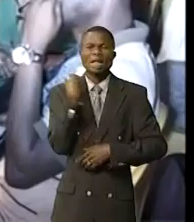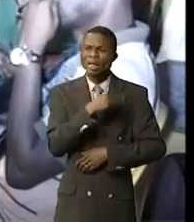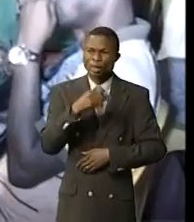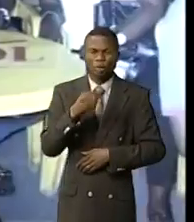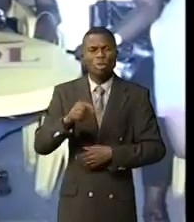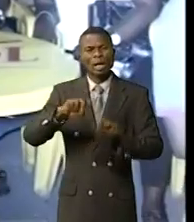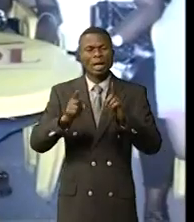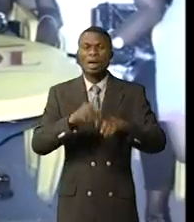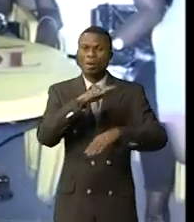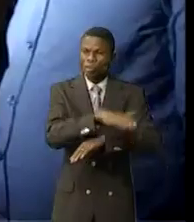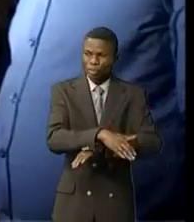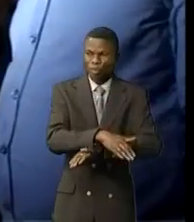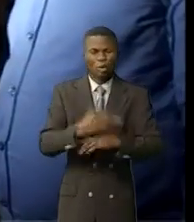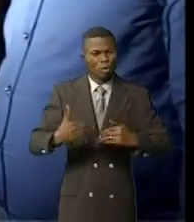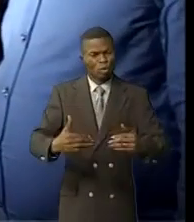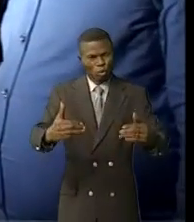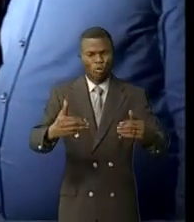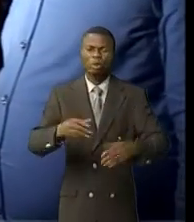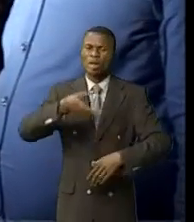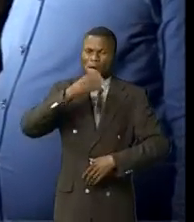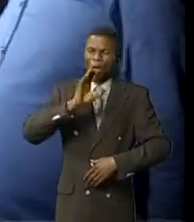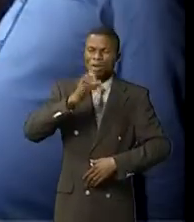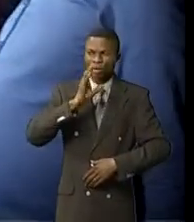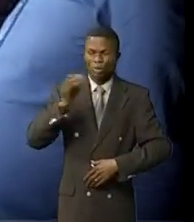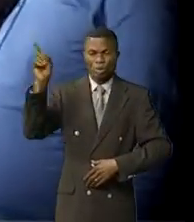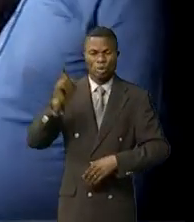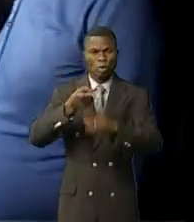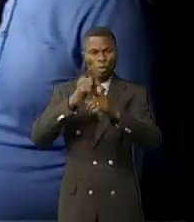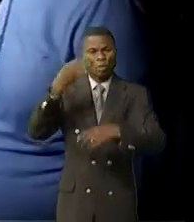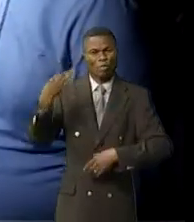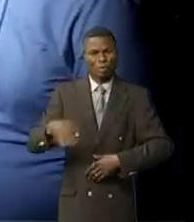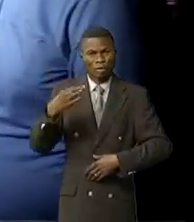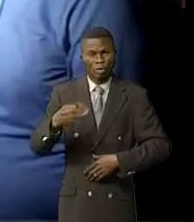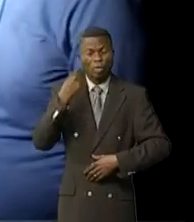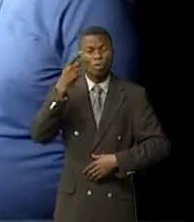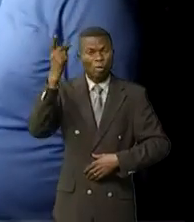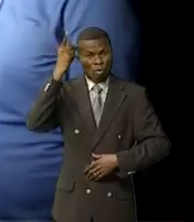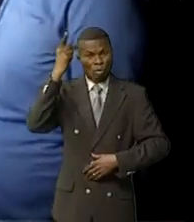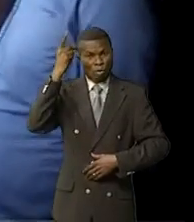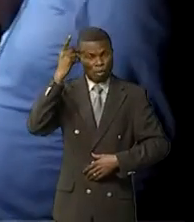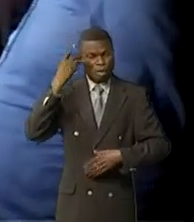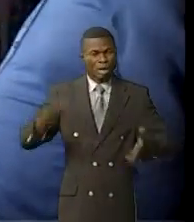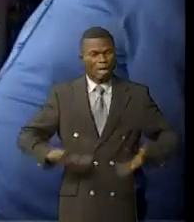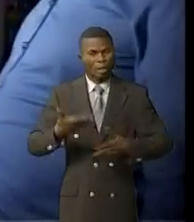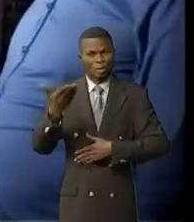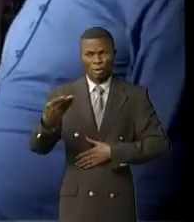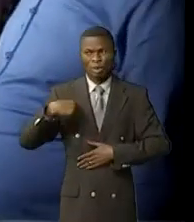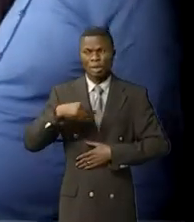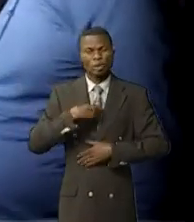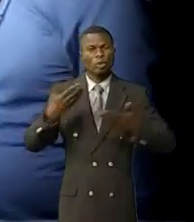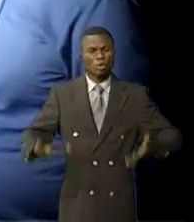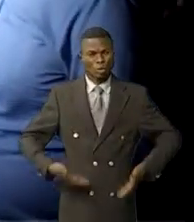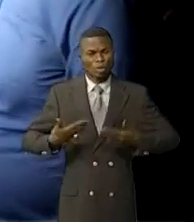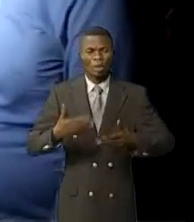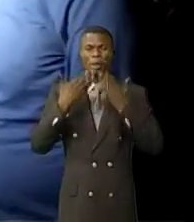soir. Il ne restait plus que ça. Nous sommes venus de France et retrouver Kinshasa dans cette ambiance. Nous sommes contents,